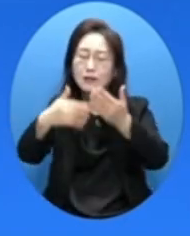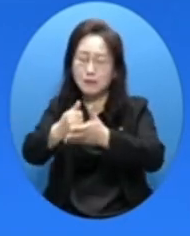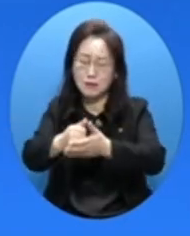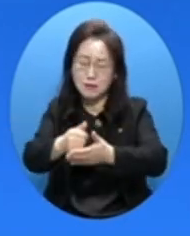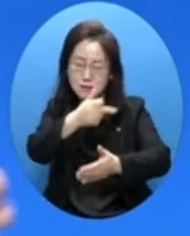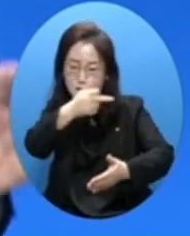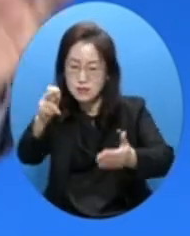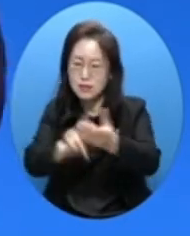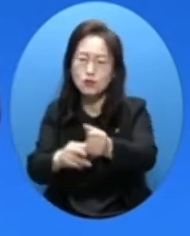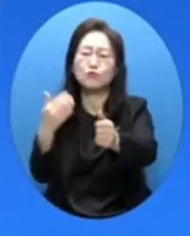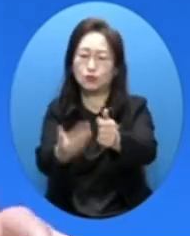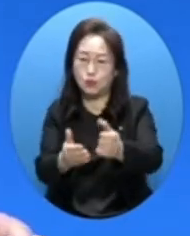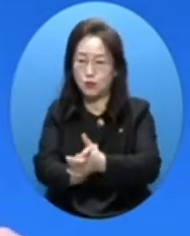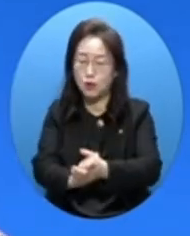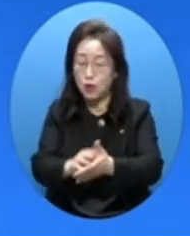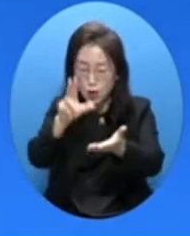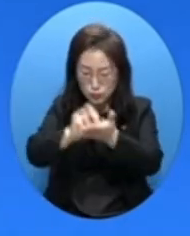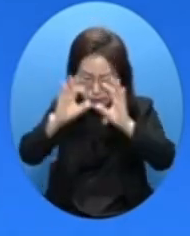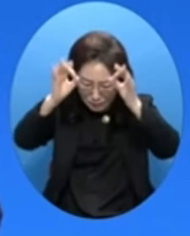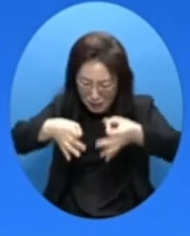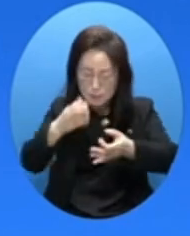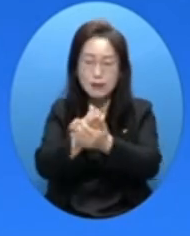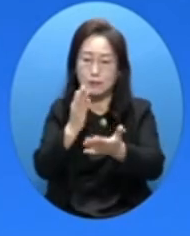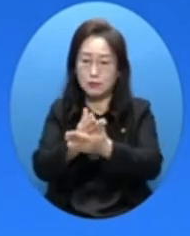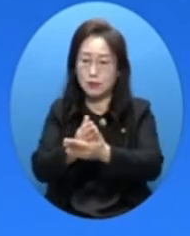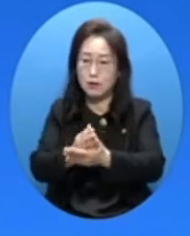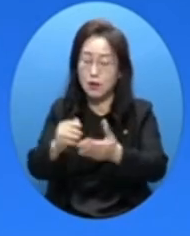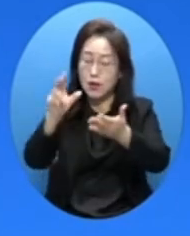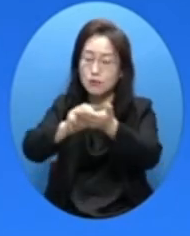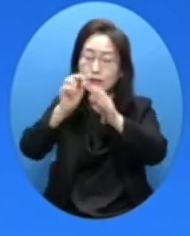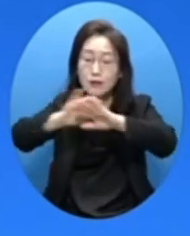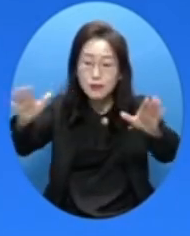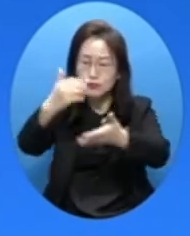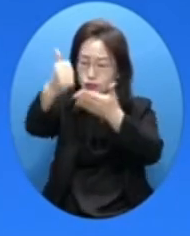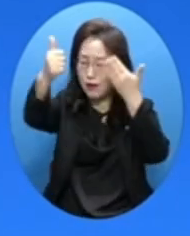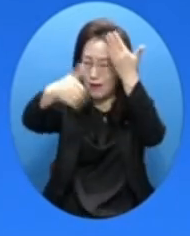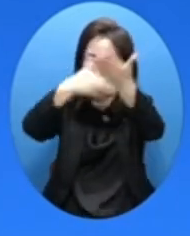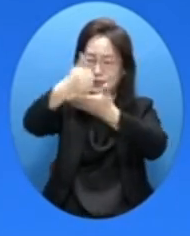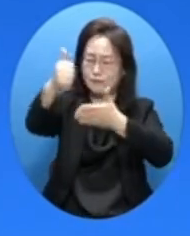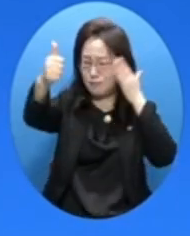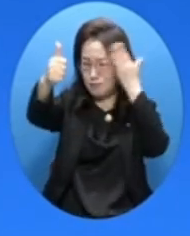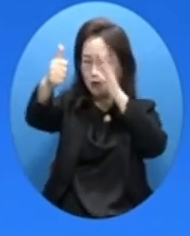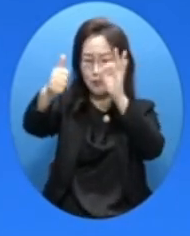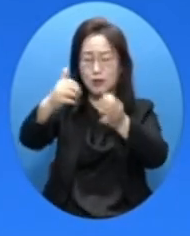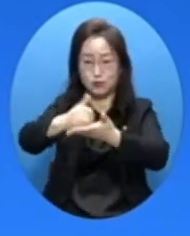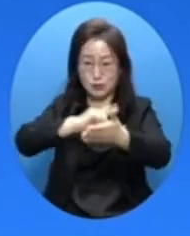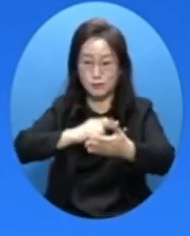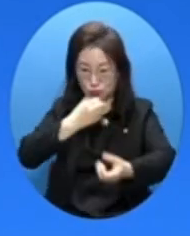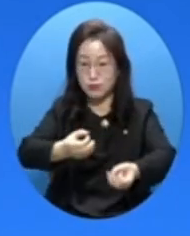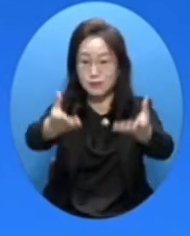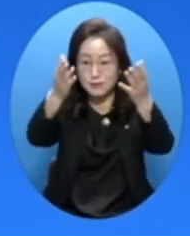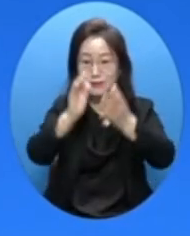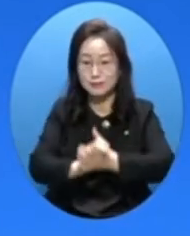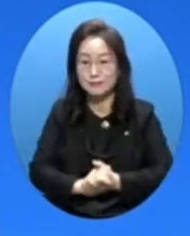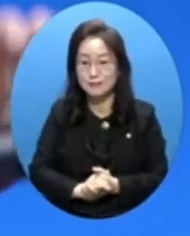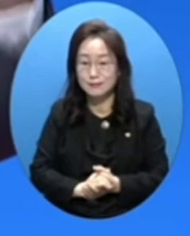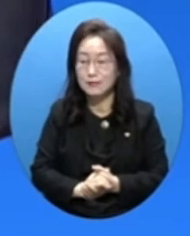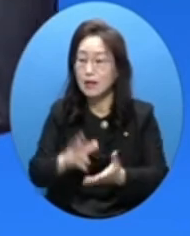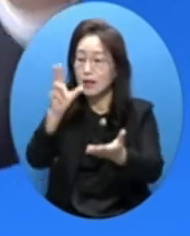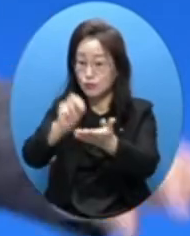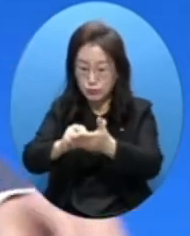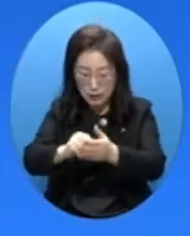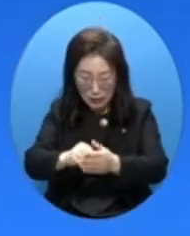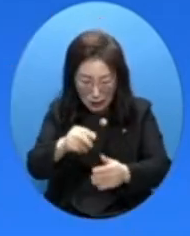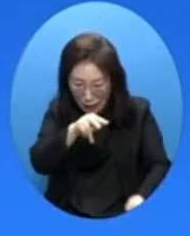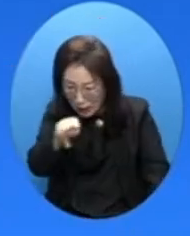것입니다. 절대로 문제를 바라보지 말고 문제 해결자 대신 주 하나님을 바라보는 여러분 되시기를 주님의 이름으로 축원합니다. 문제를